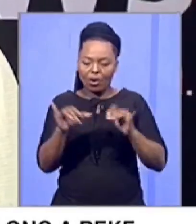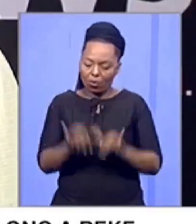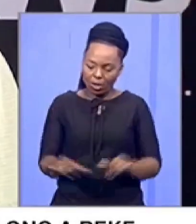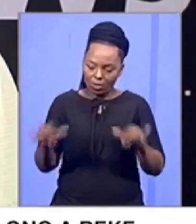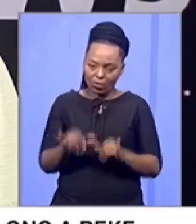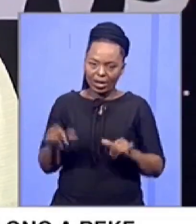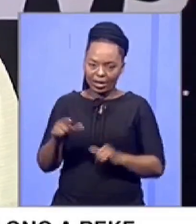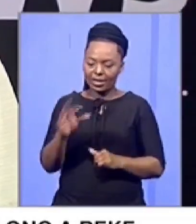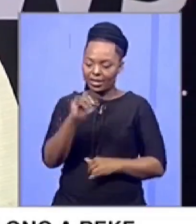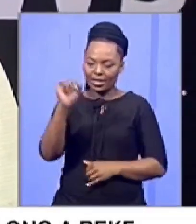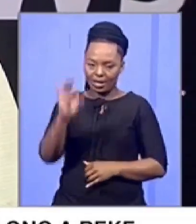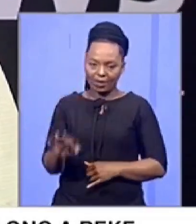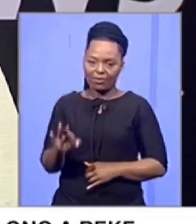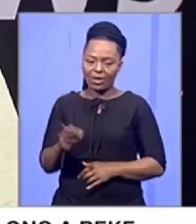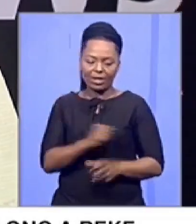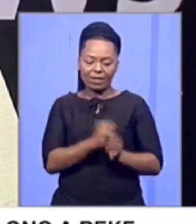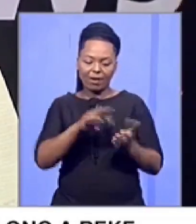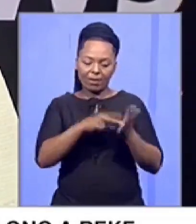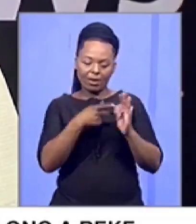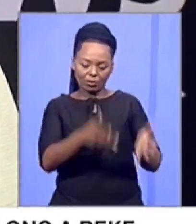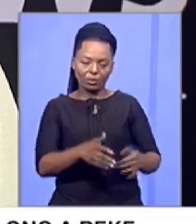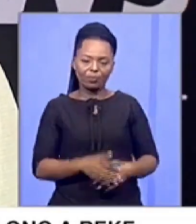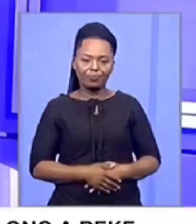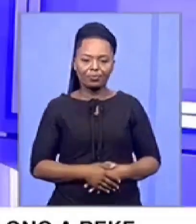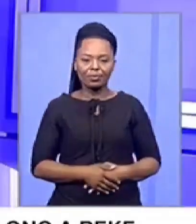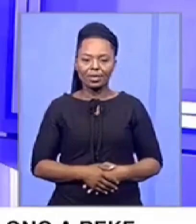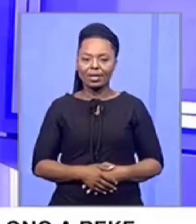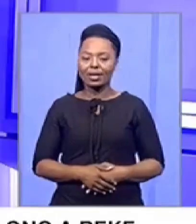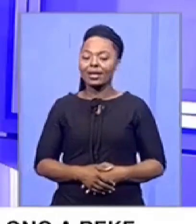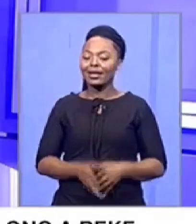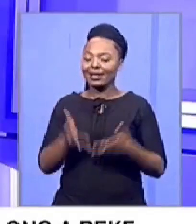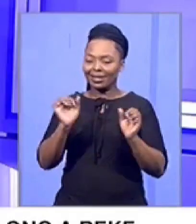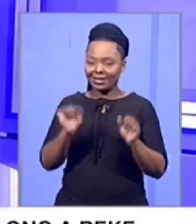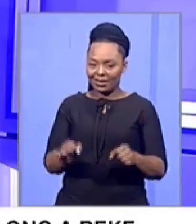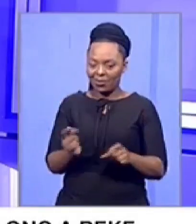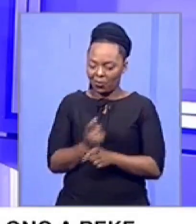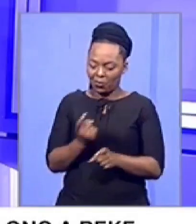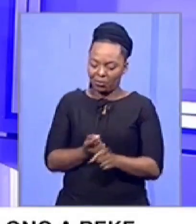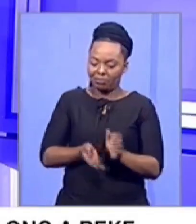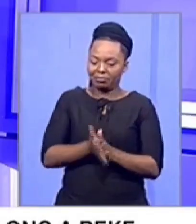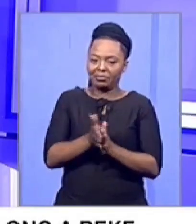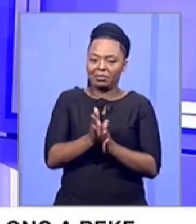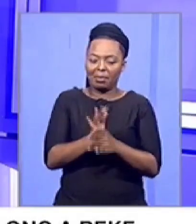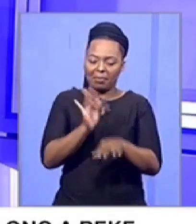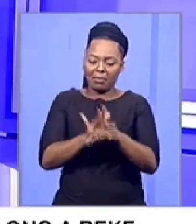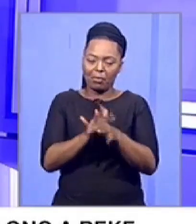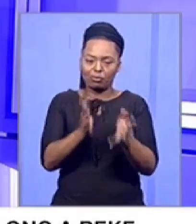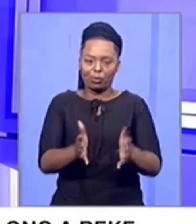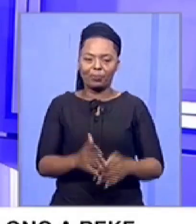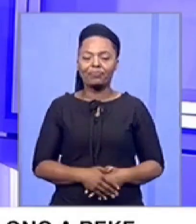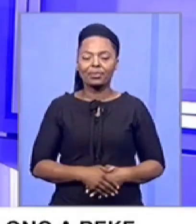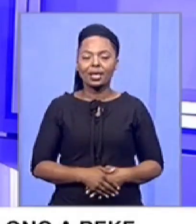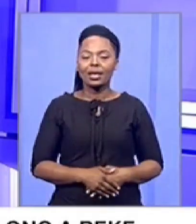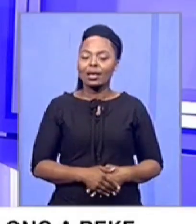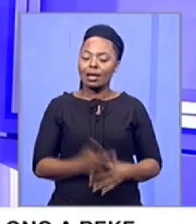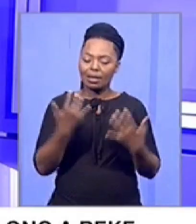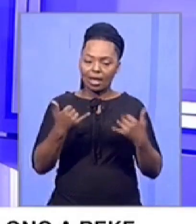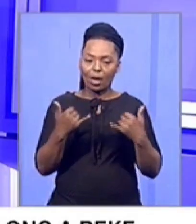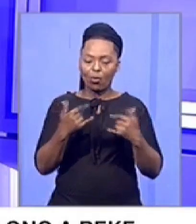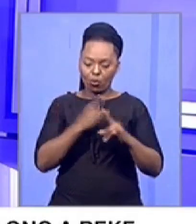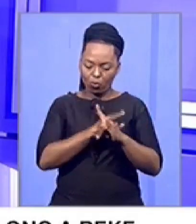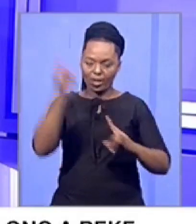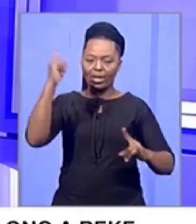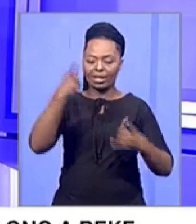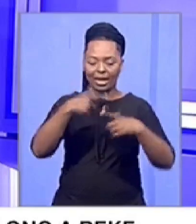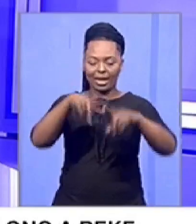papadi ya bona ya CAF Champions League ba re chuchuma gala ya tsamaya ngwaneso ibile e se le record ba hapile league ho tse papadi tse